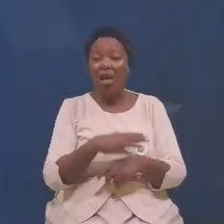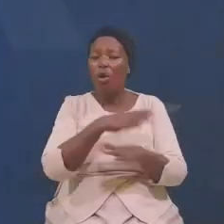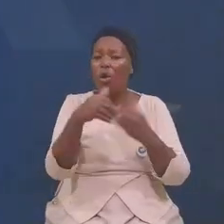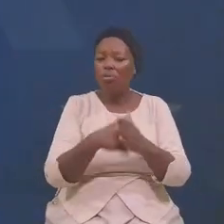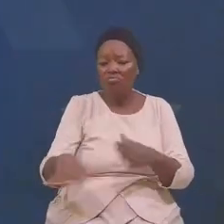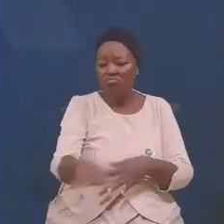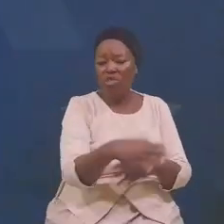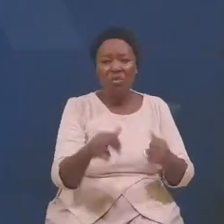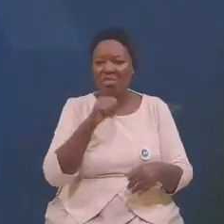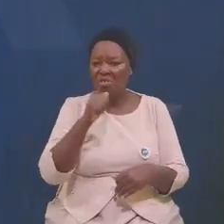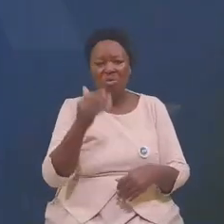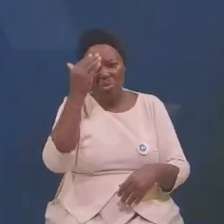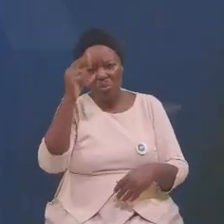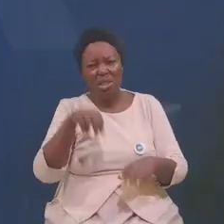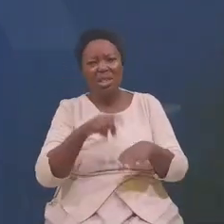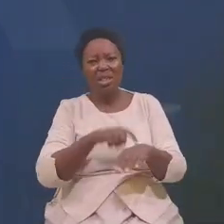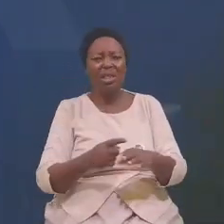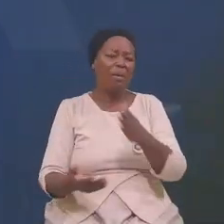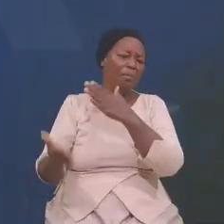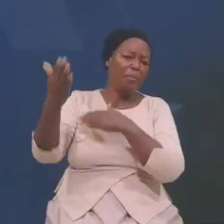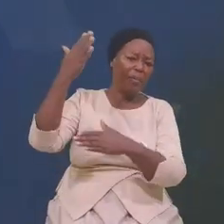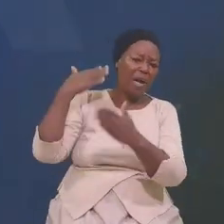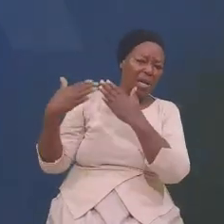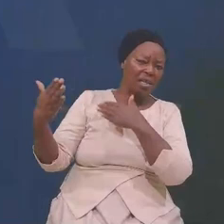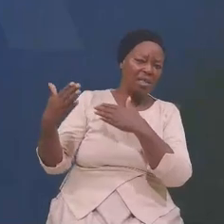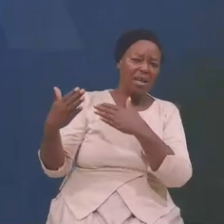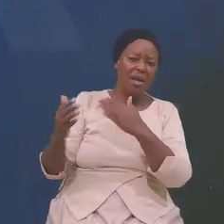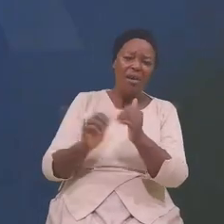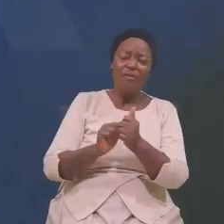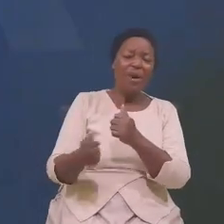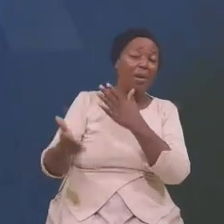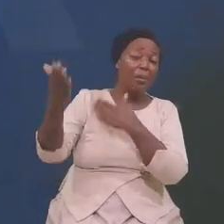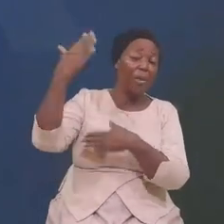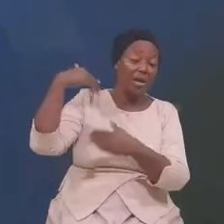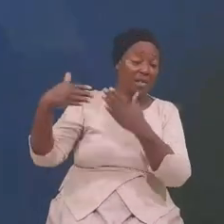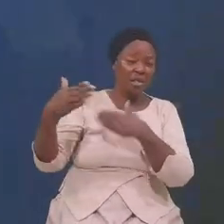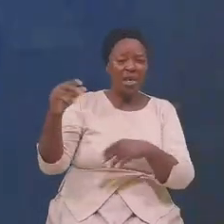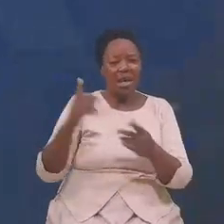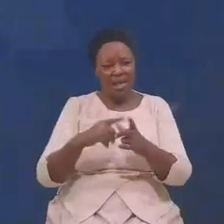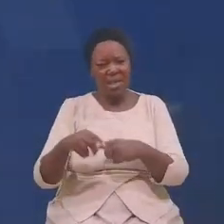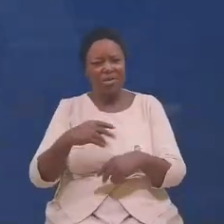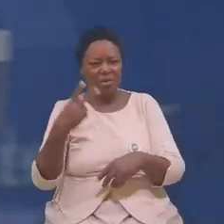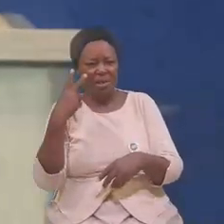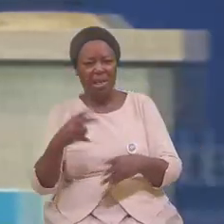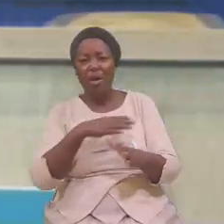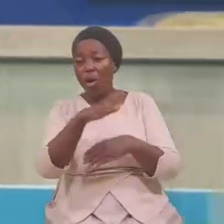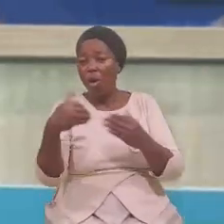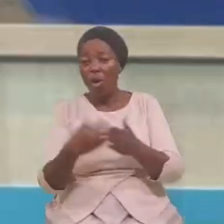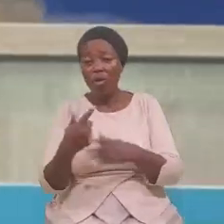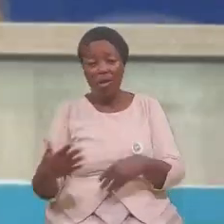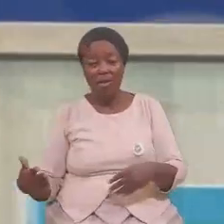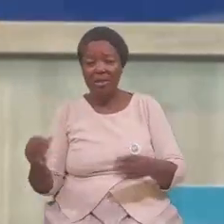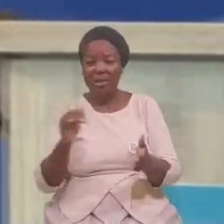pas connues il y a longtemps, dans les siècles passés. Regardez toutes les choses qui se